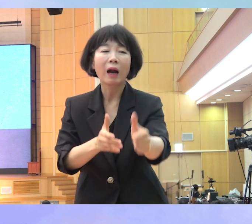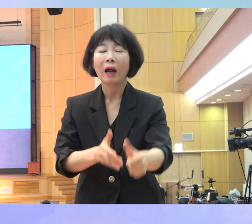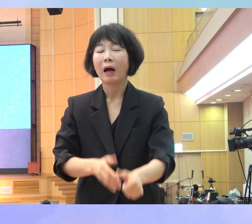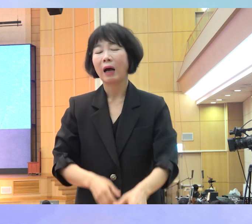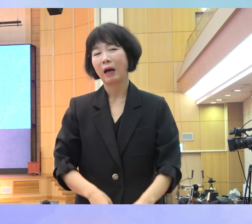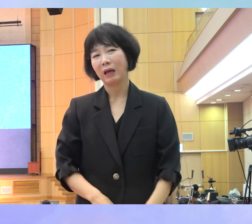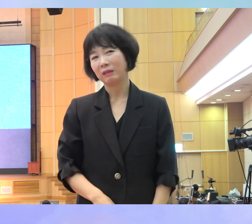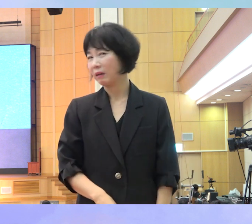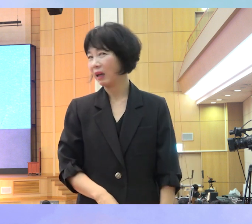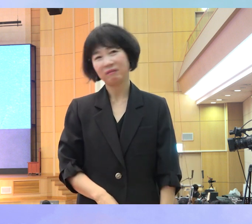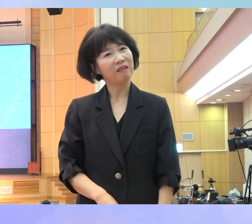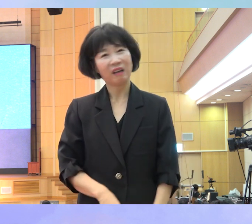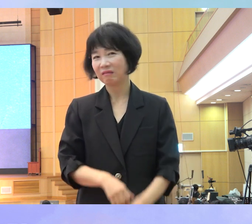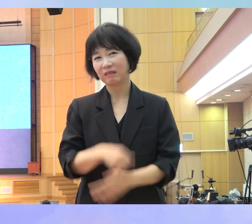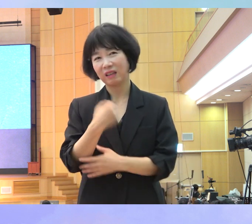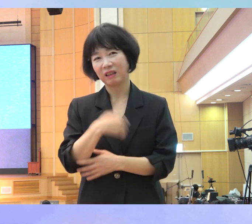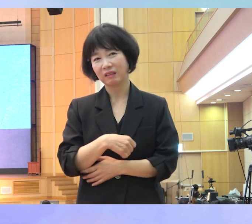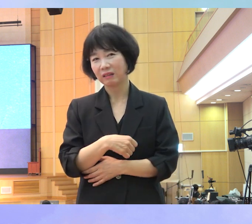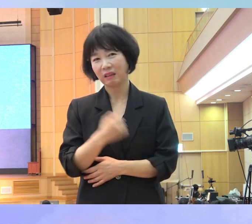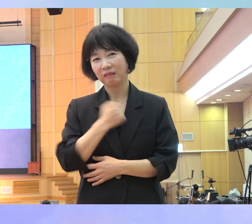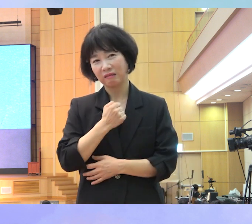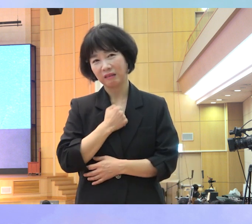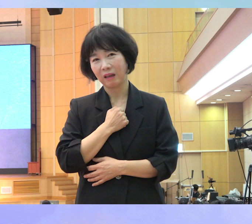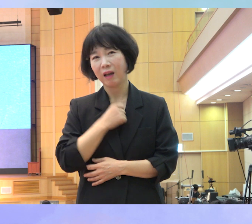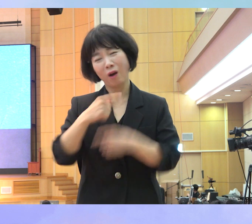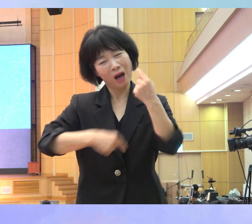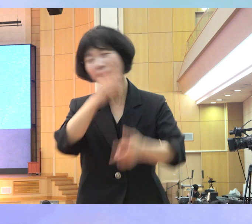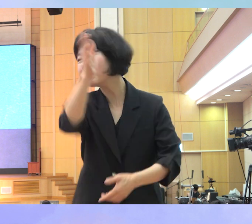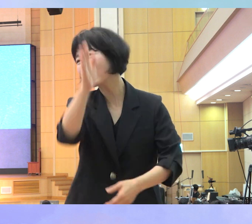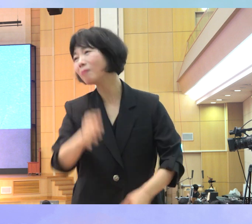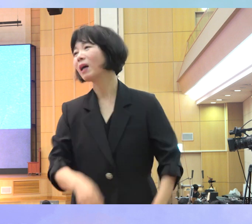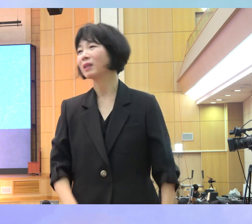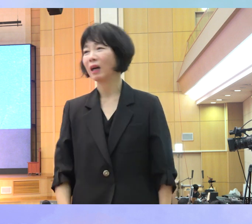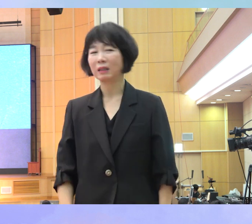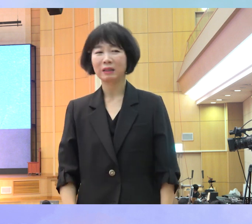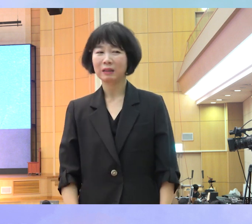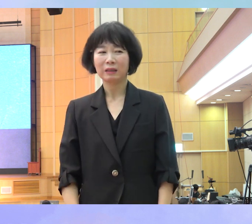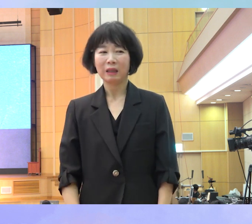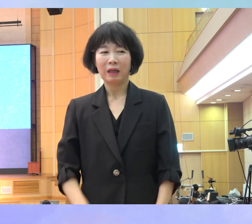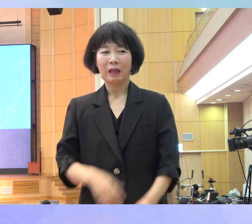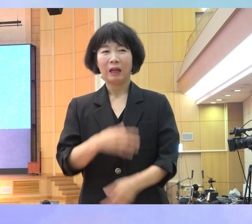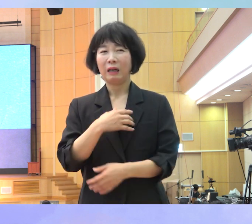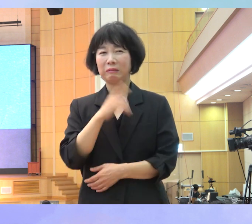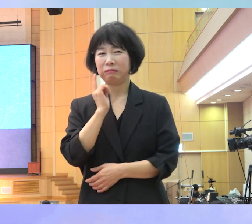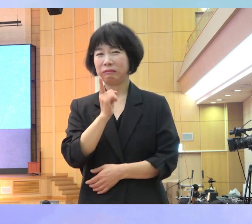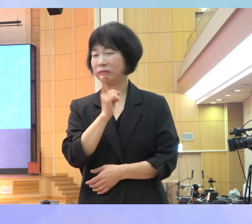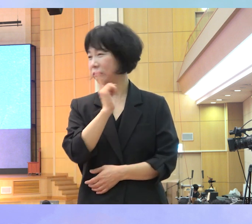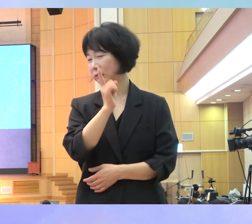그거 말은 안 해도 여러분 마음에 뭐예요 벌써? 에이.